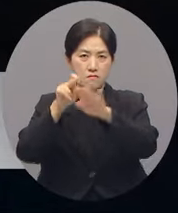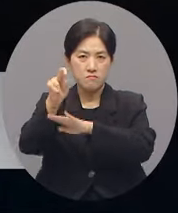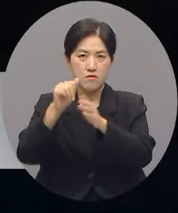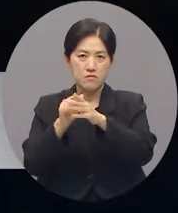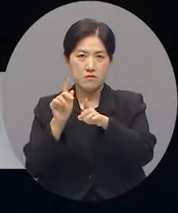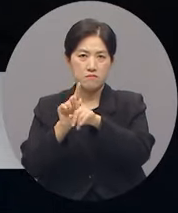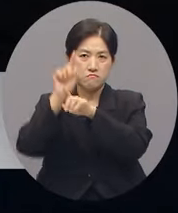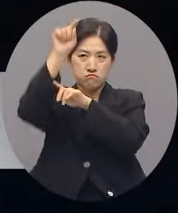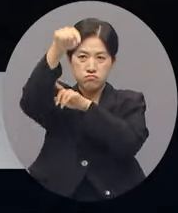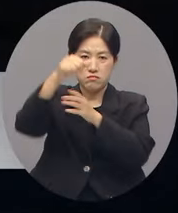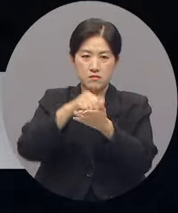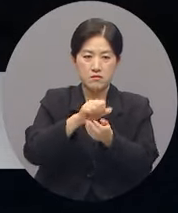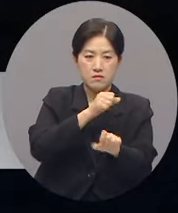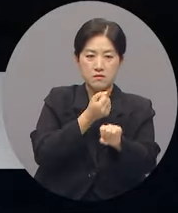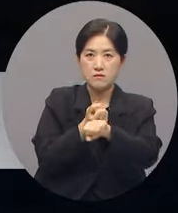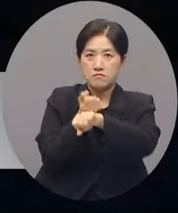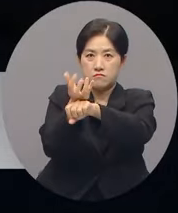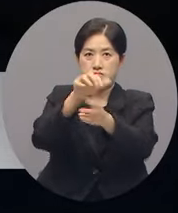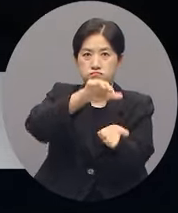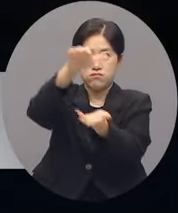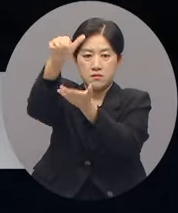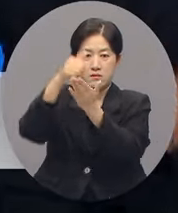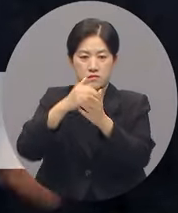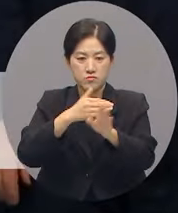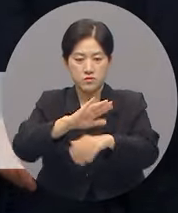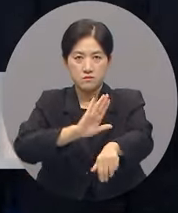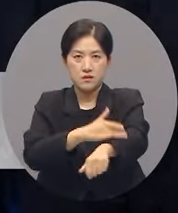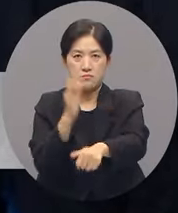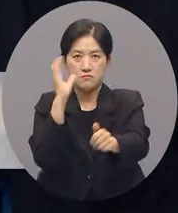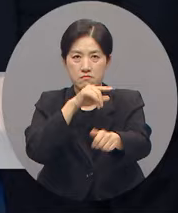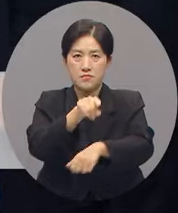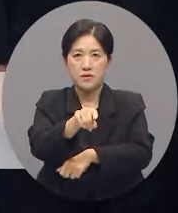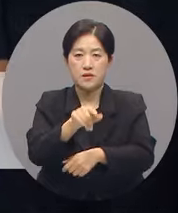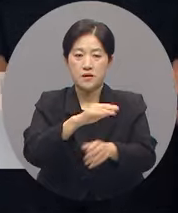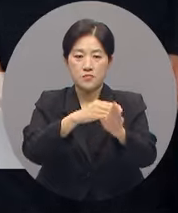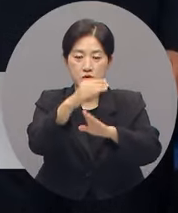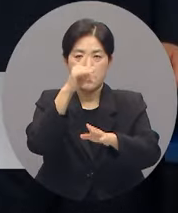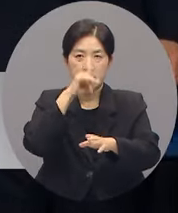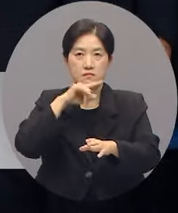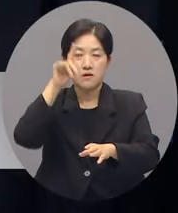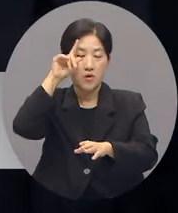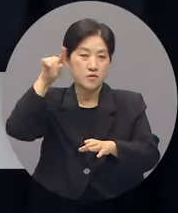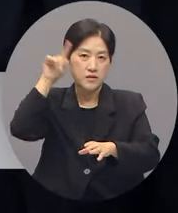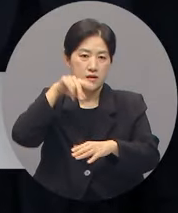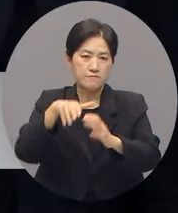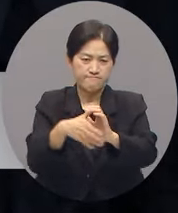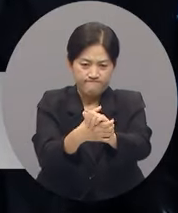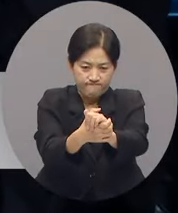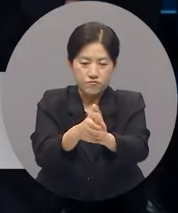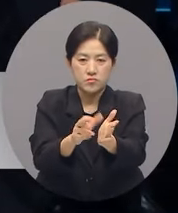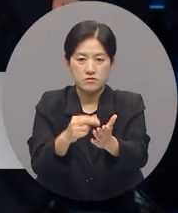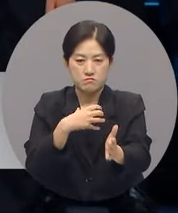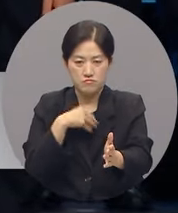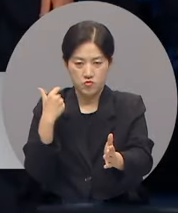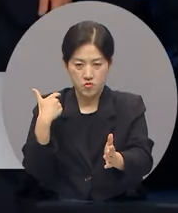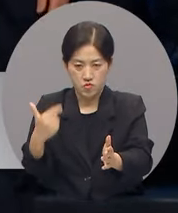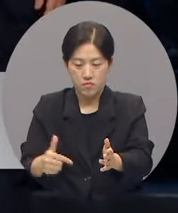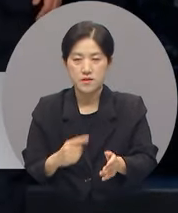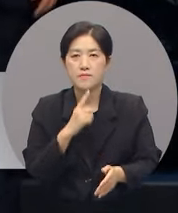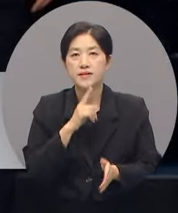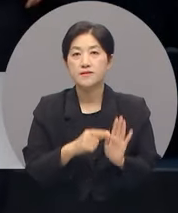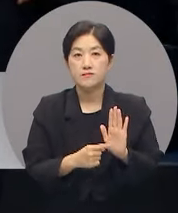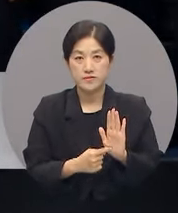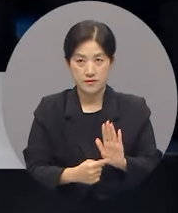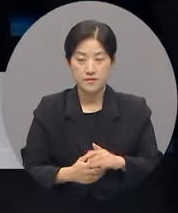탄도미사일을 수출하는 북한을 강력히 규탄하며 북한과 러시아의 관계 심화에 대해 큰 우려를 갖고 있다고